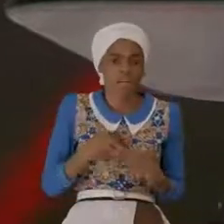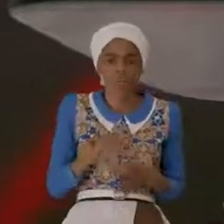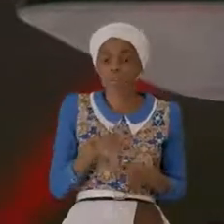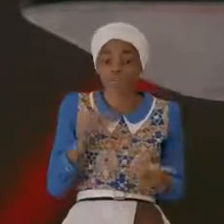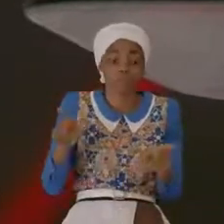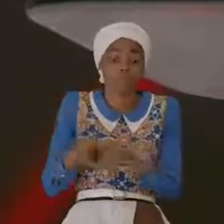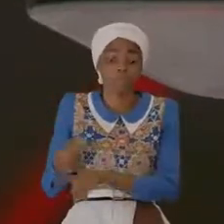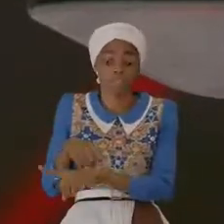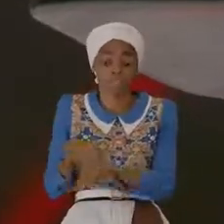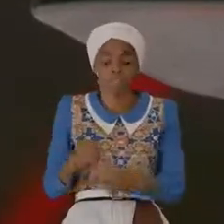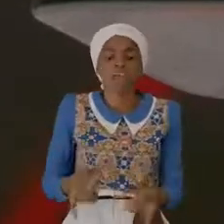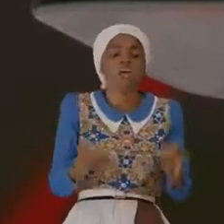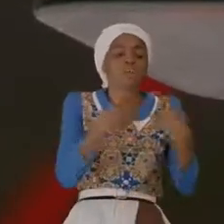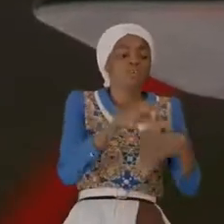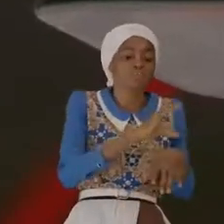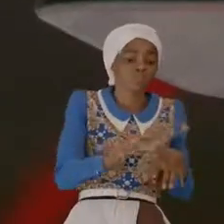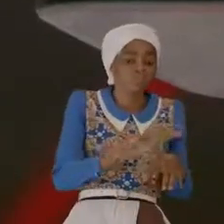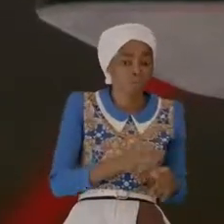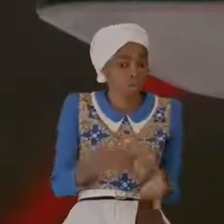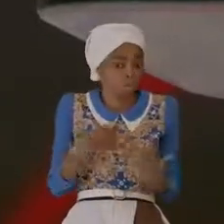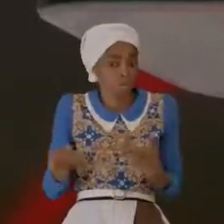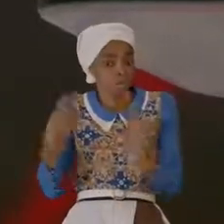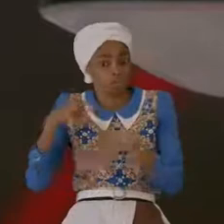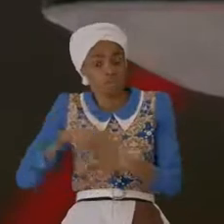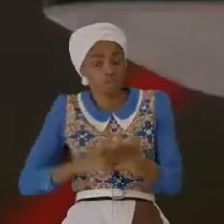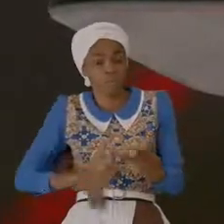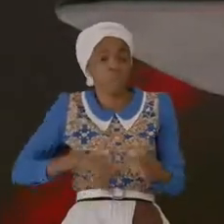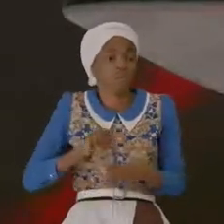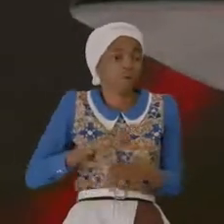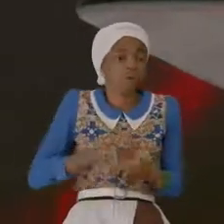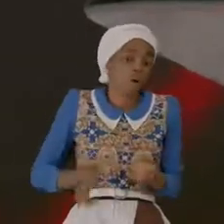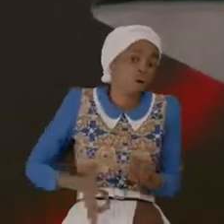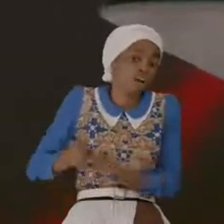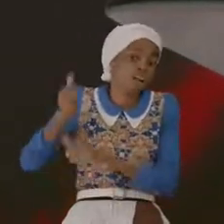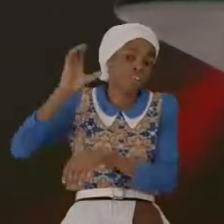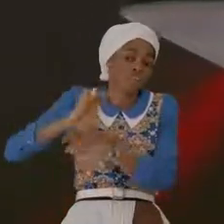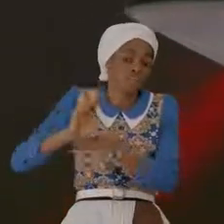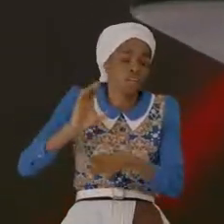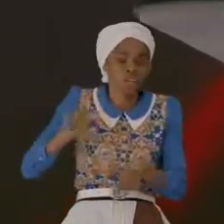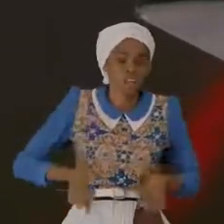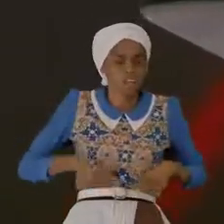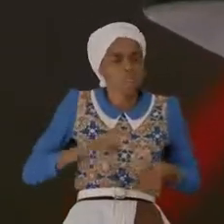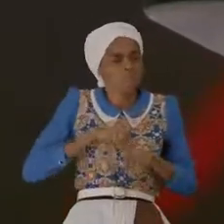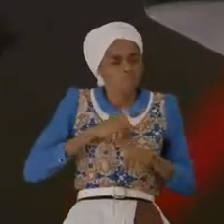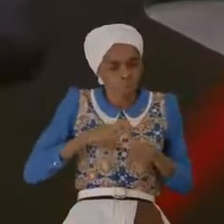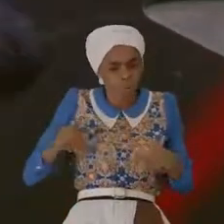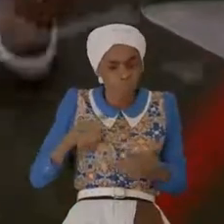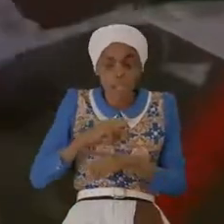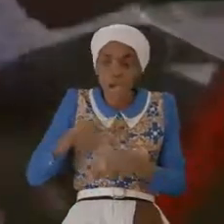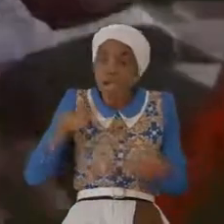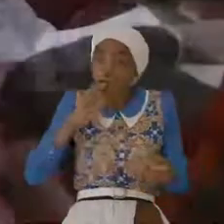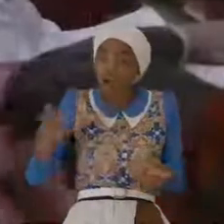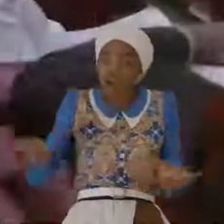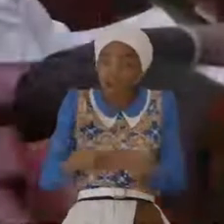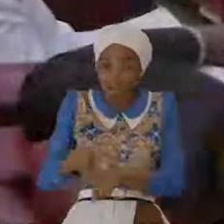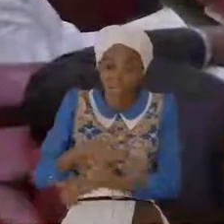es comme eux, tu viens à l'église, tu viens à la vie profonde, tu viens à la vie élevée, mais tu es tout comme eux.